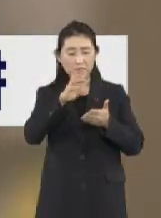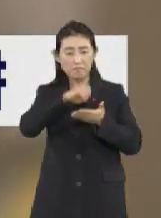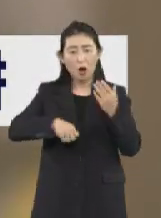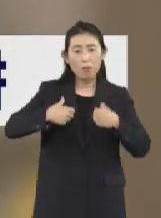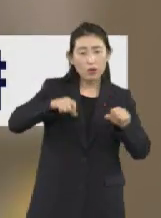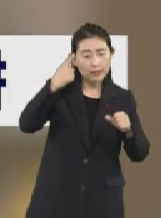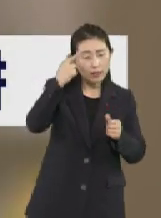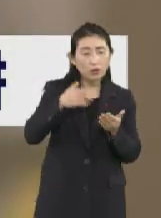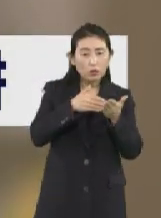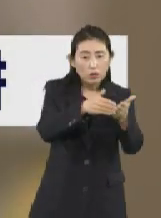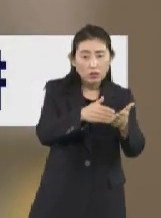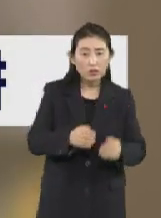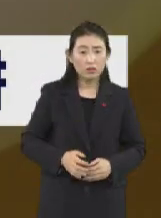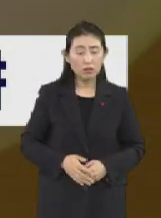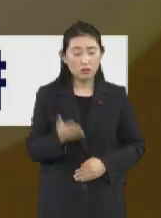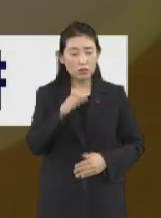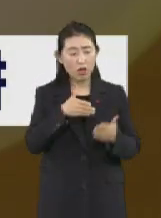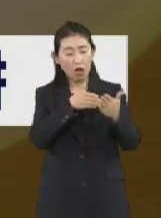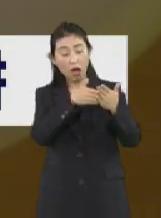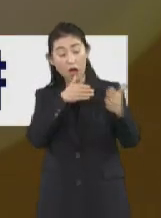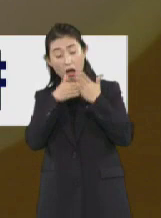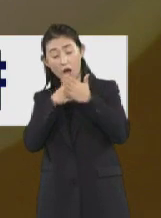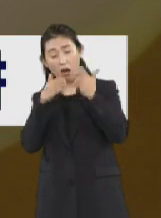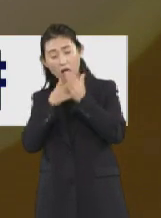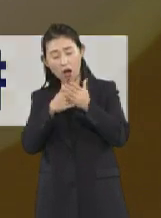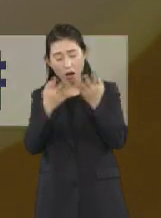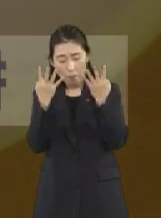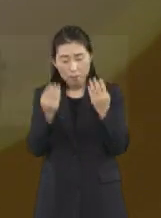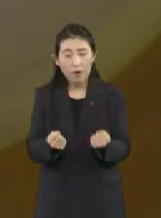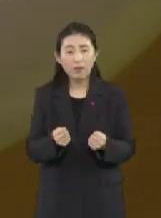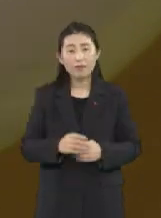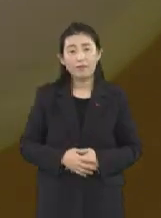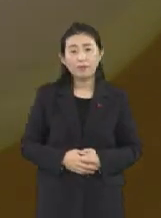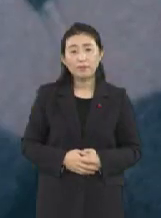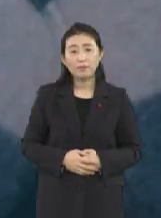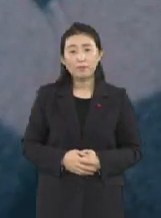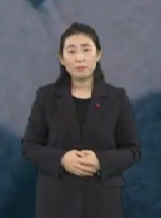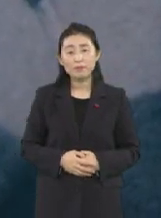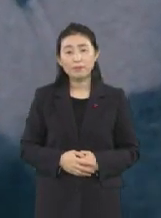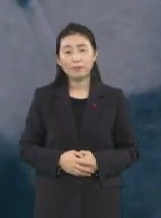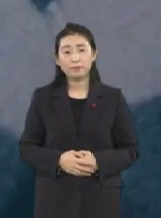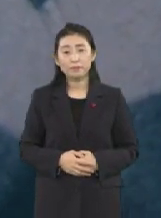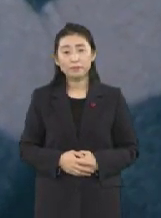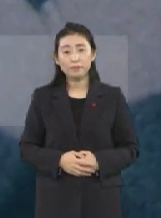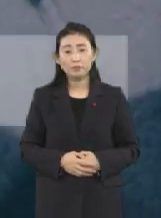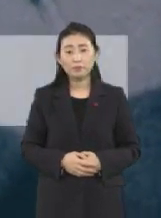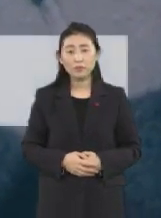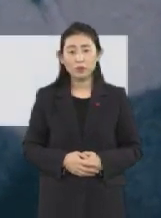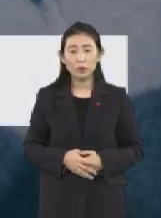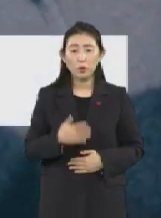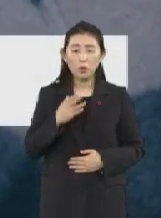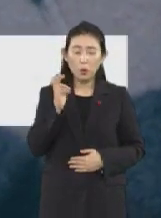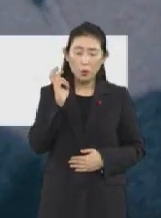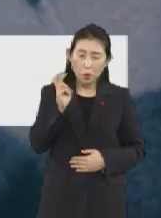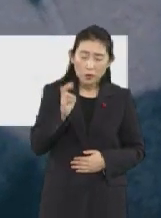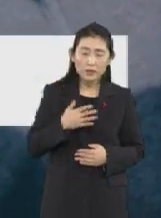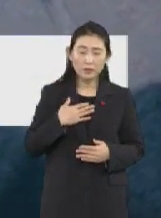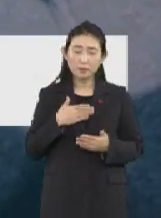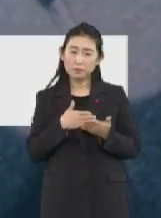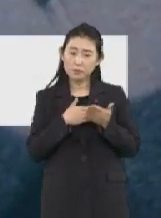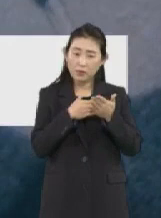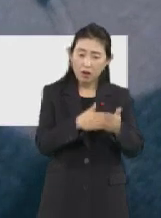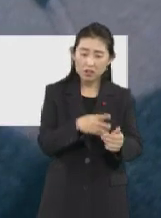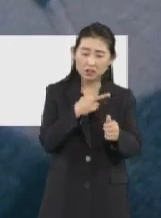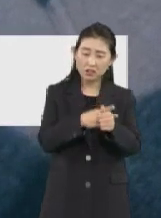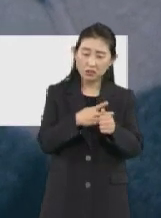요청하거나 요청해도 받아들여지지 않는 경우가 여전하기 때문입니다. 괜히 선생님들이 또 아이를 다른